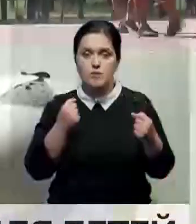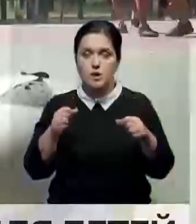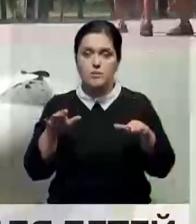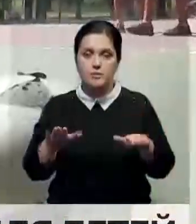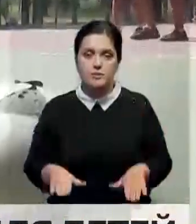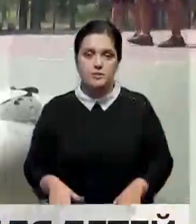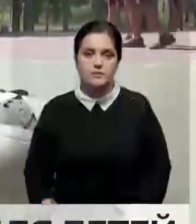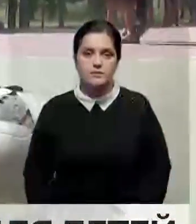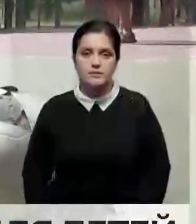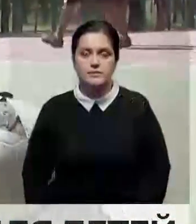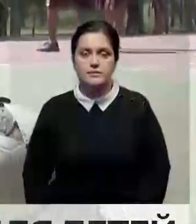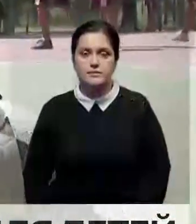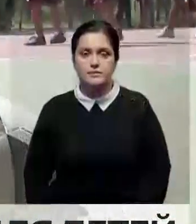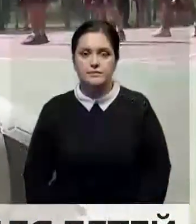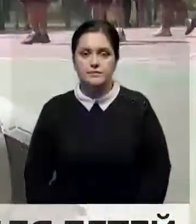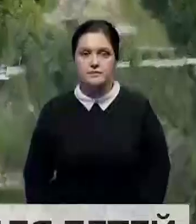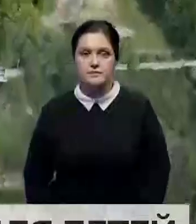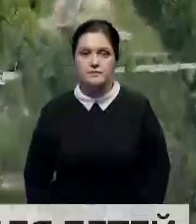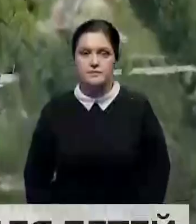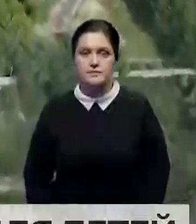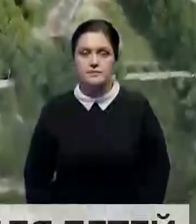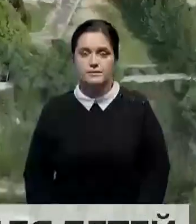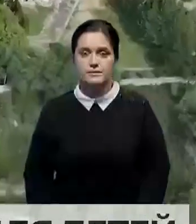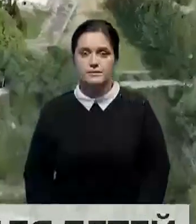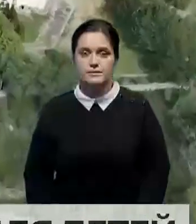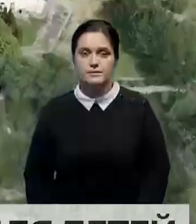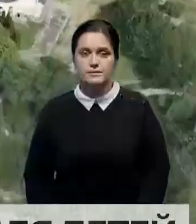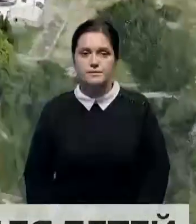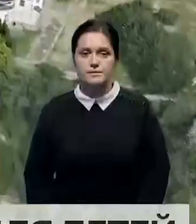площадок. Нургуль Абилина, Мирей Баед, Бахаджан Бапаев, Руслан Ахатилла, Хабар 24, Жамбылская область.